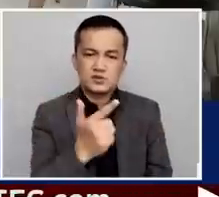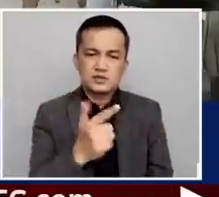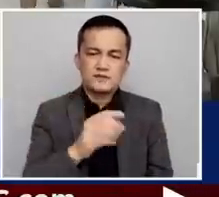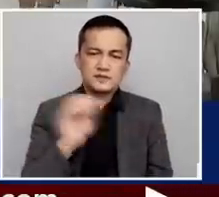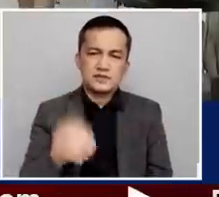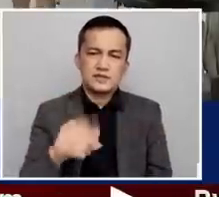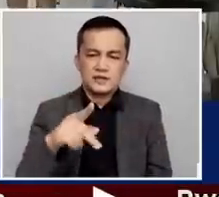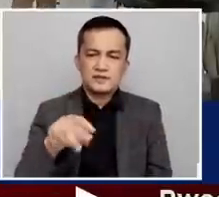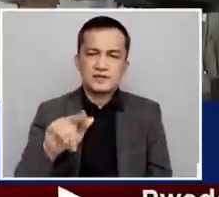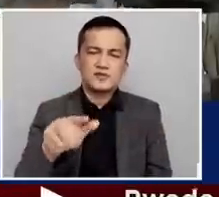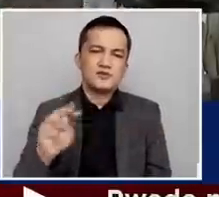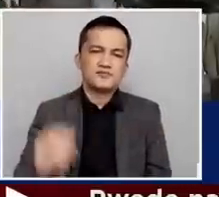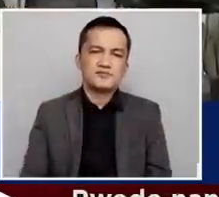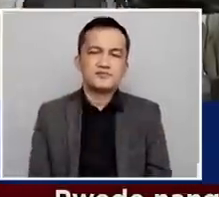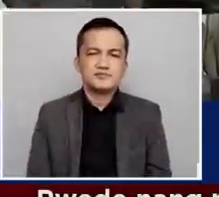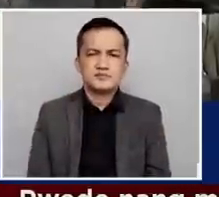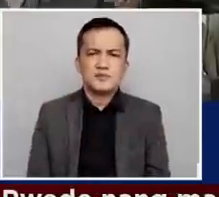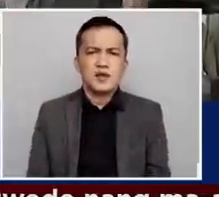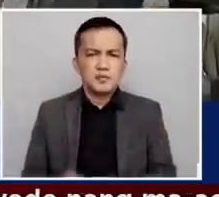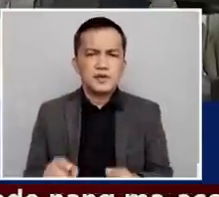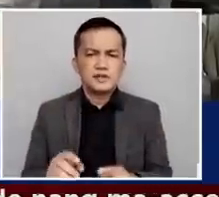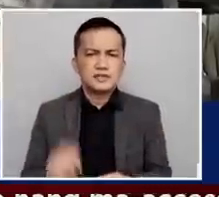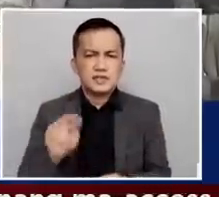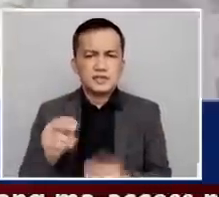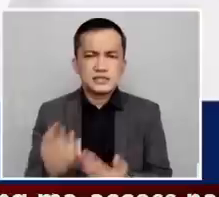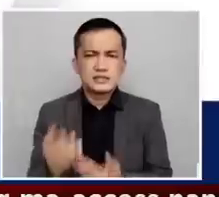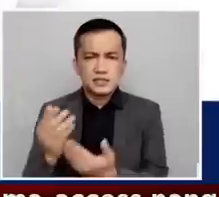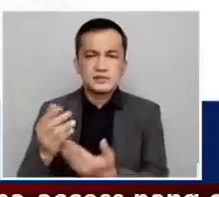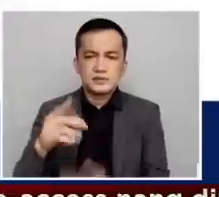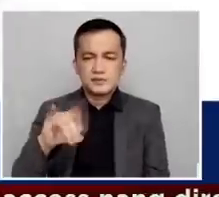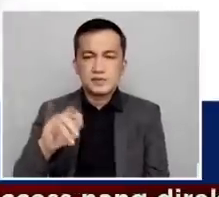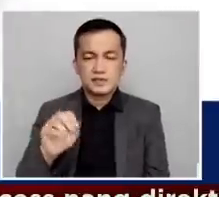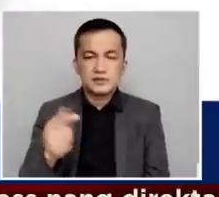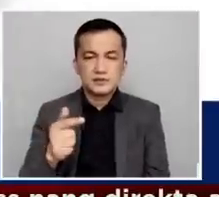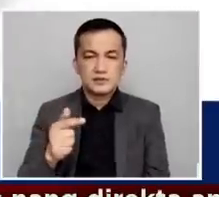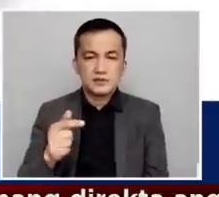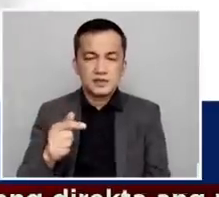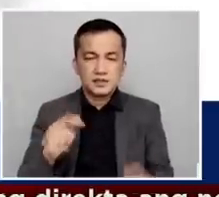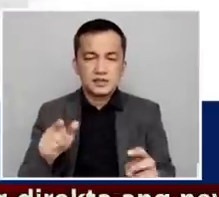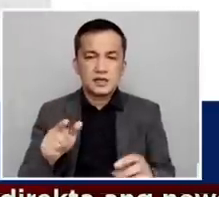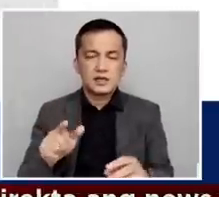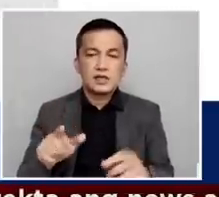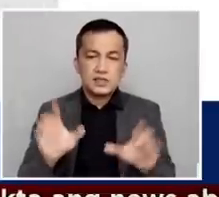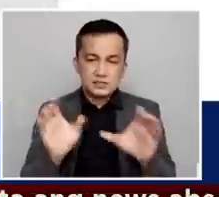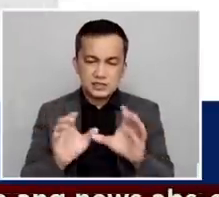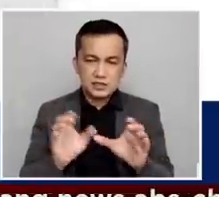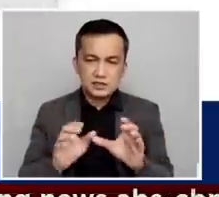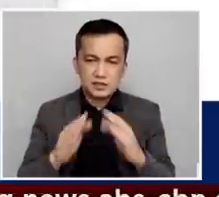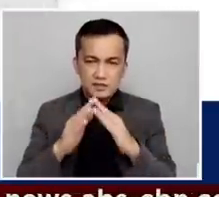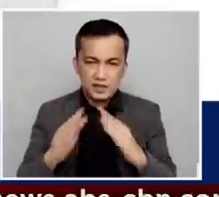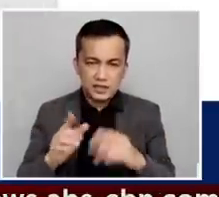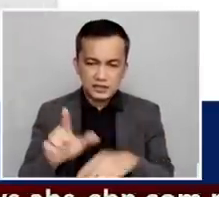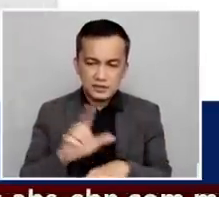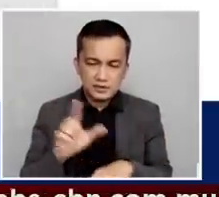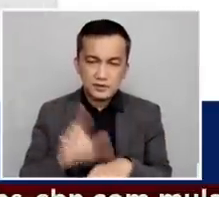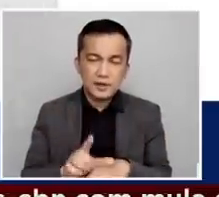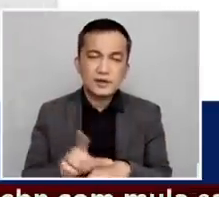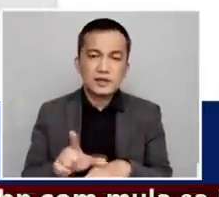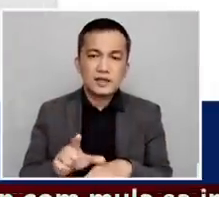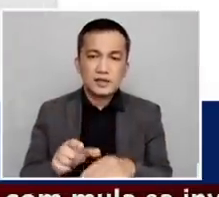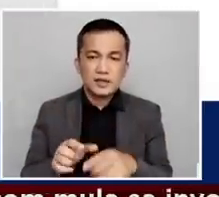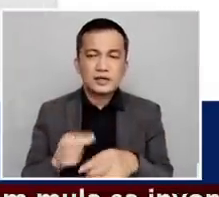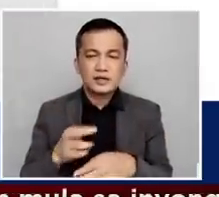premium. Pero kailangan i-submit sa Pag-ibig Fund ang titulo ng lupa at bahay, renovation plan at bill